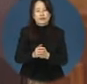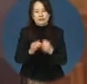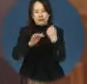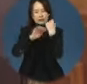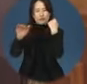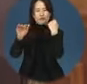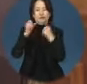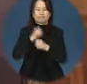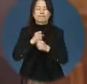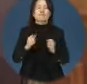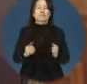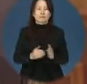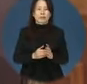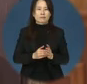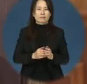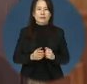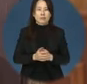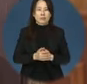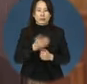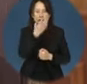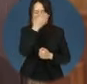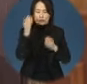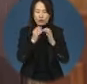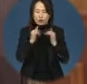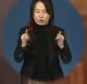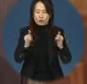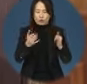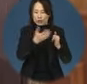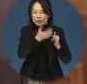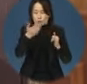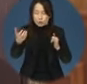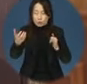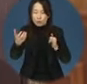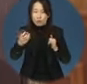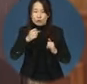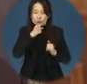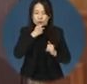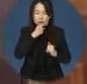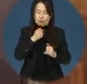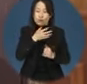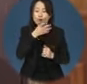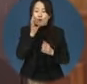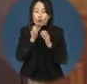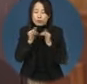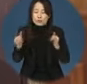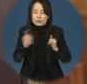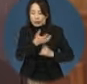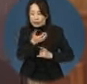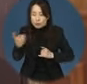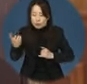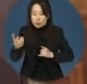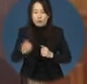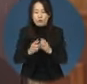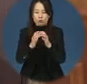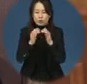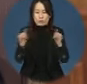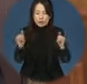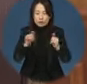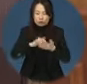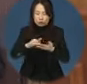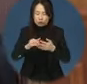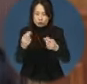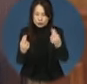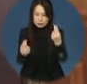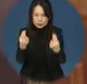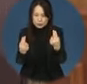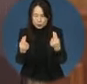만들었습니다 오니까 청년의 순위 동률이 라든지 또 고른 층 의 이동 그렇죠 저는 인구 비율 예 인류 감소 비율